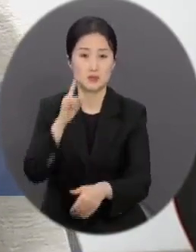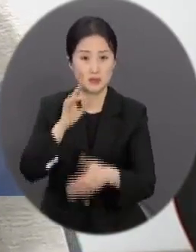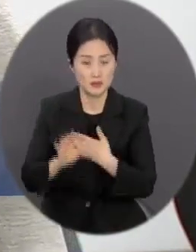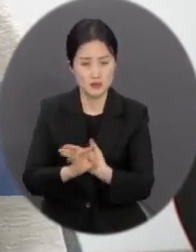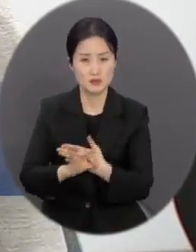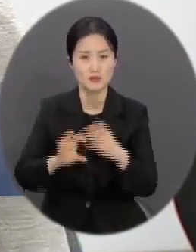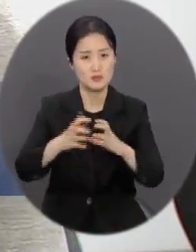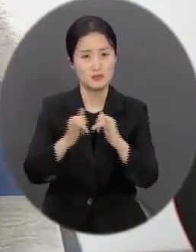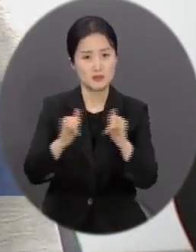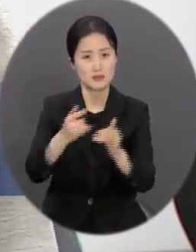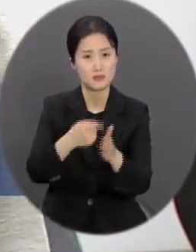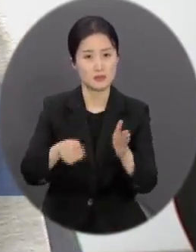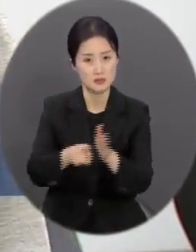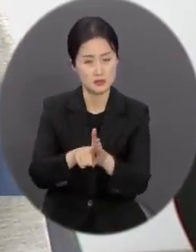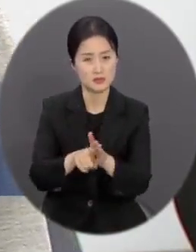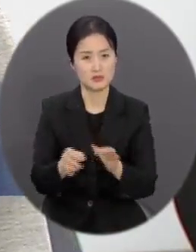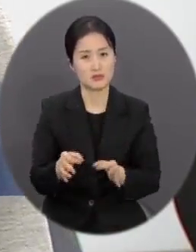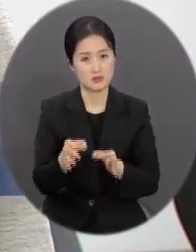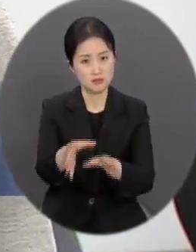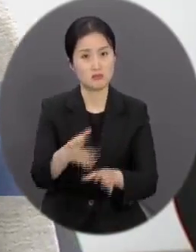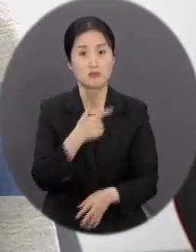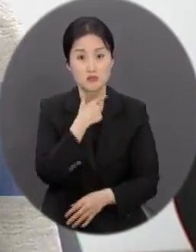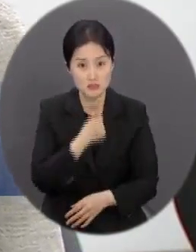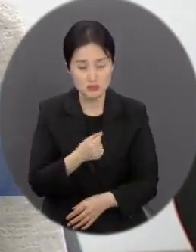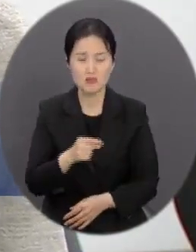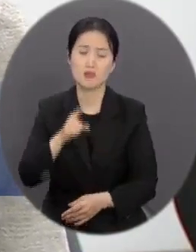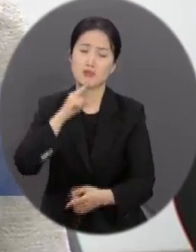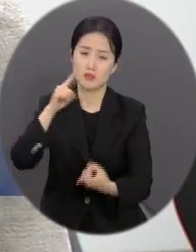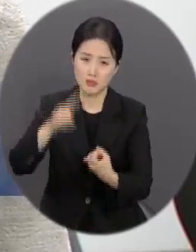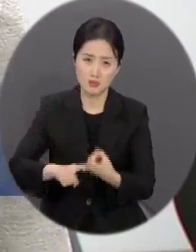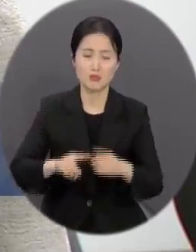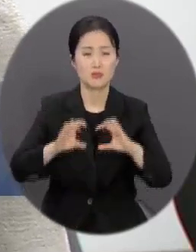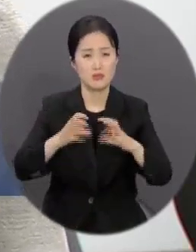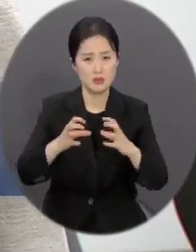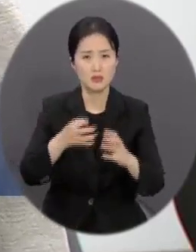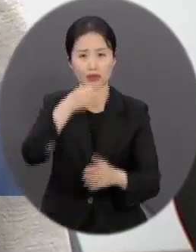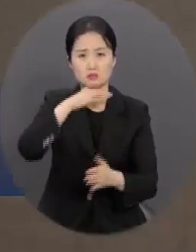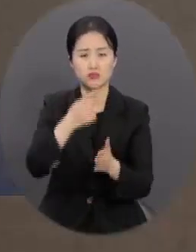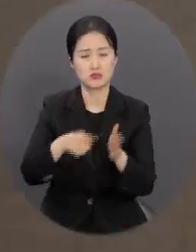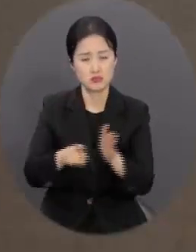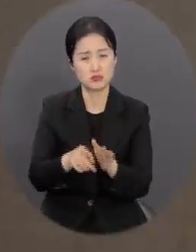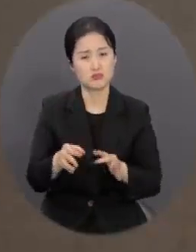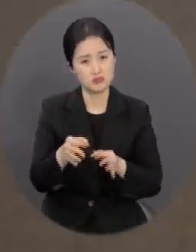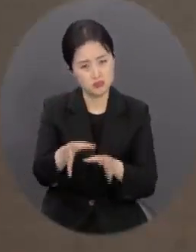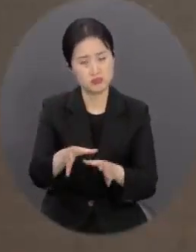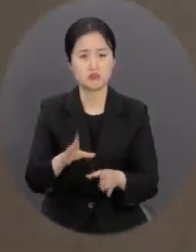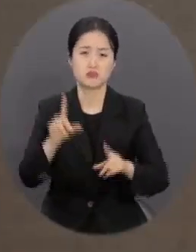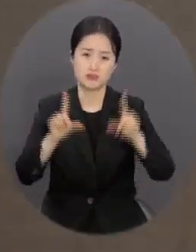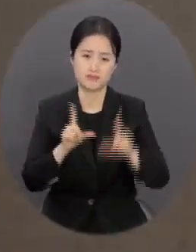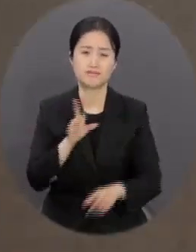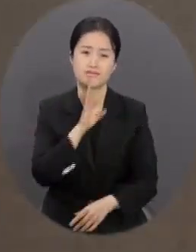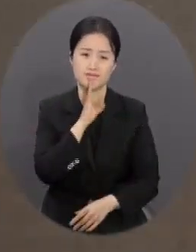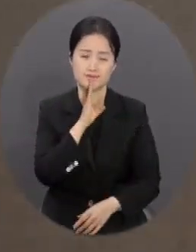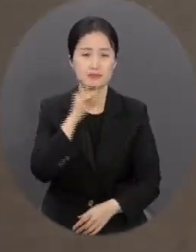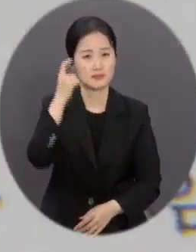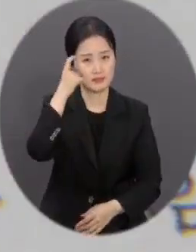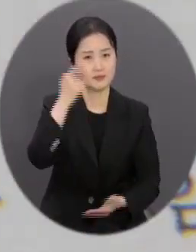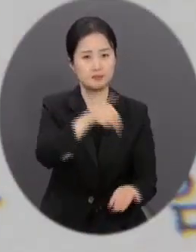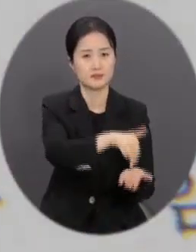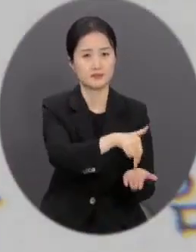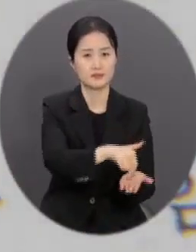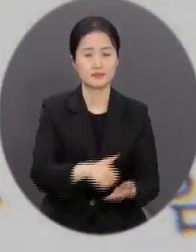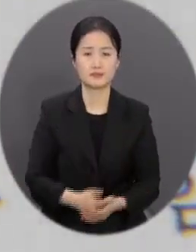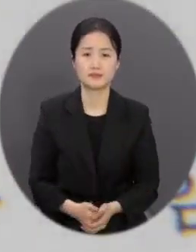돈을 사용하게 된다면 역시 공익의 선순환이 이루어질 거라고 봅니다. 또 약정서가 변호사법을